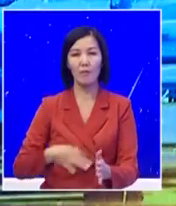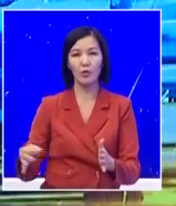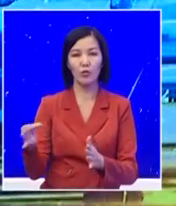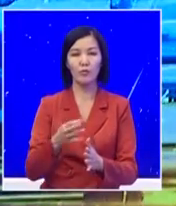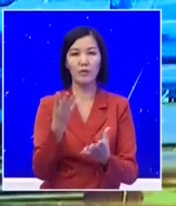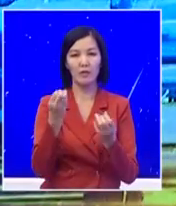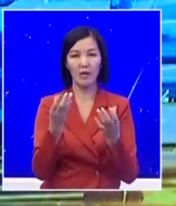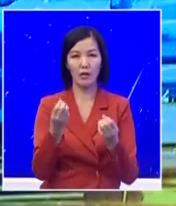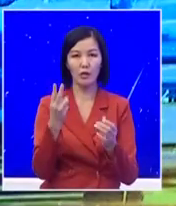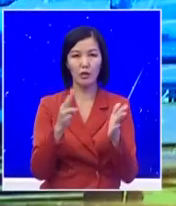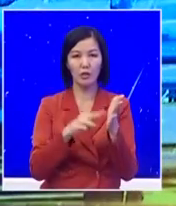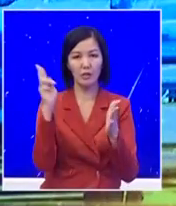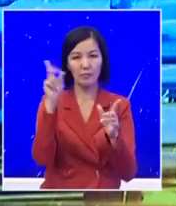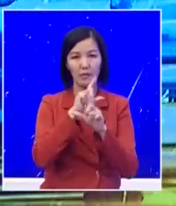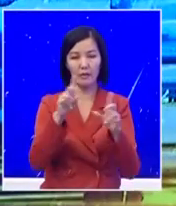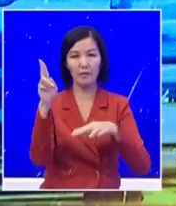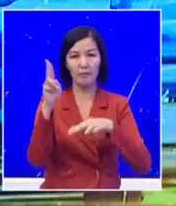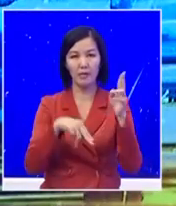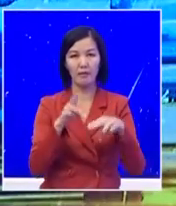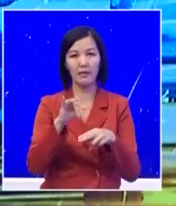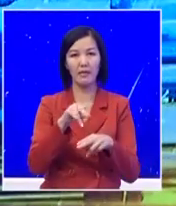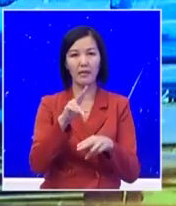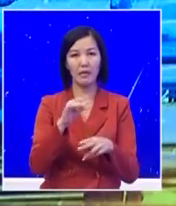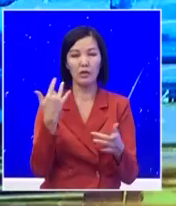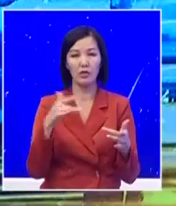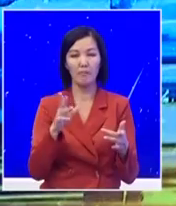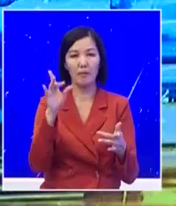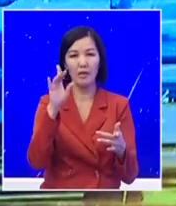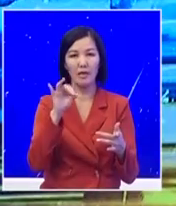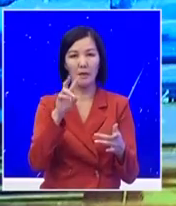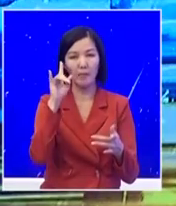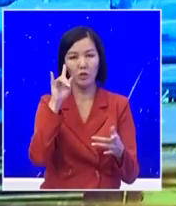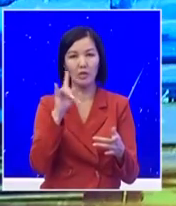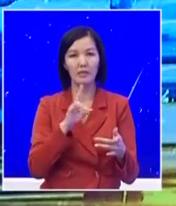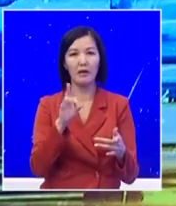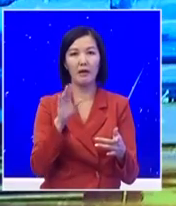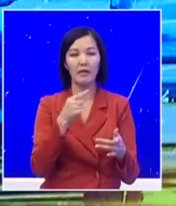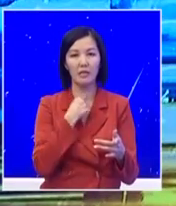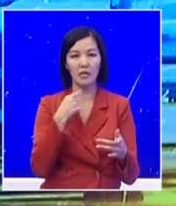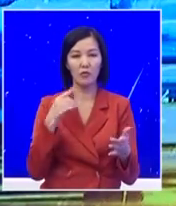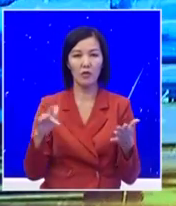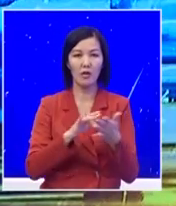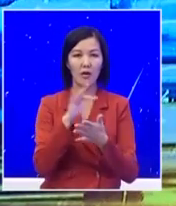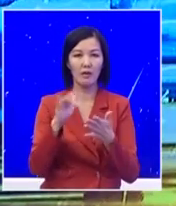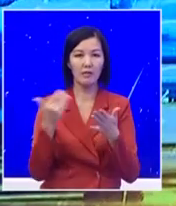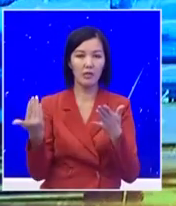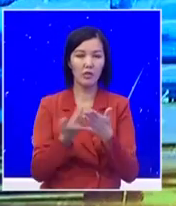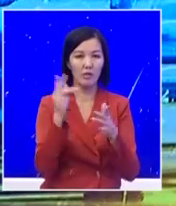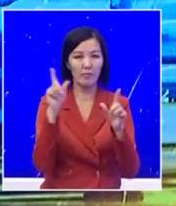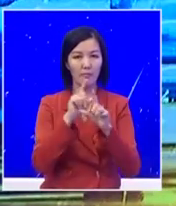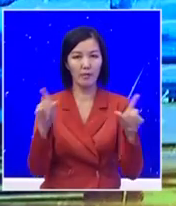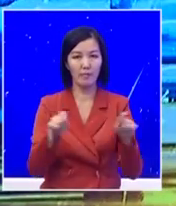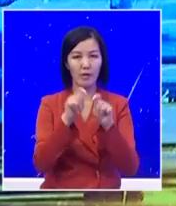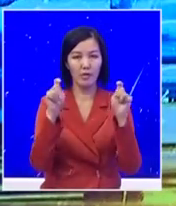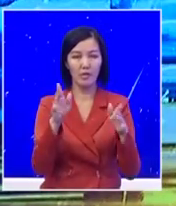Облыста тағы 7 мектеп салынады. Іле, Жамбыл, Еңбекші Қазақ, Қарасай ауданы мен Талдықорған қаласында жаңа білім ошақтары қолданысқа